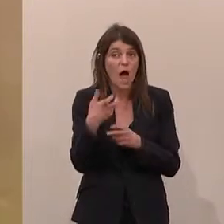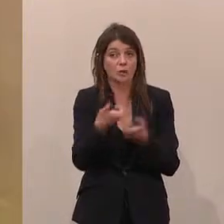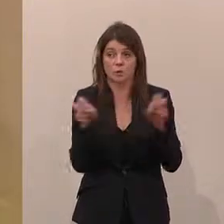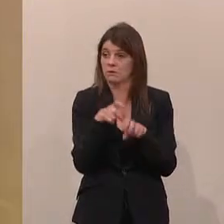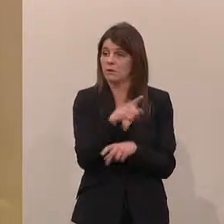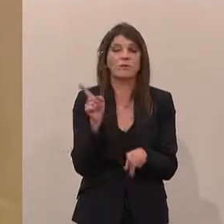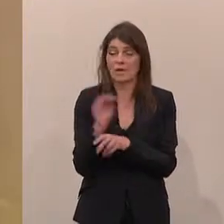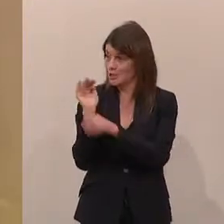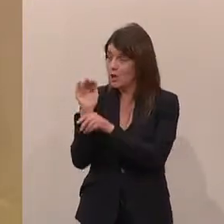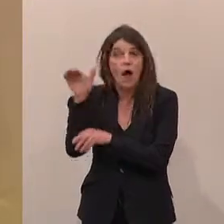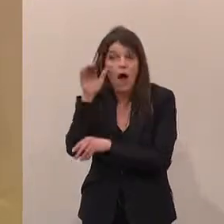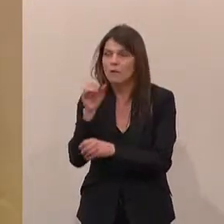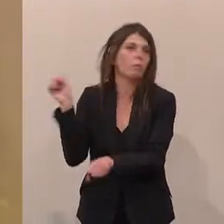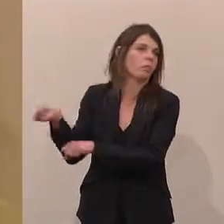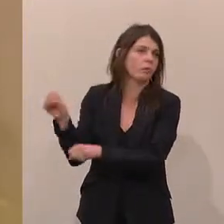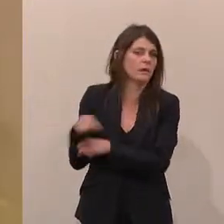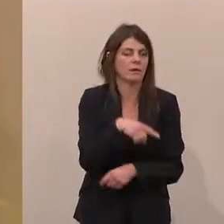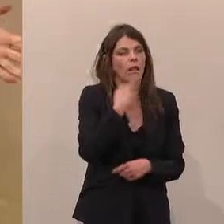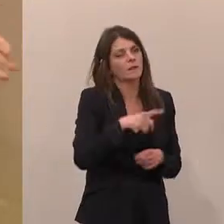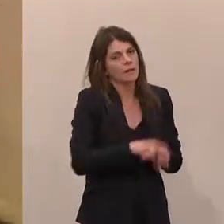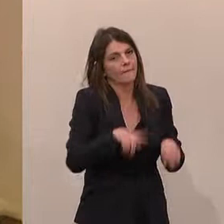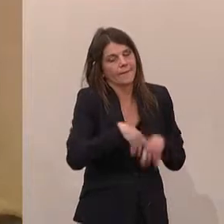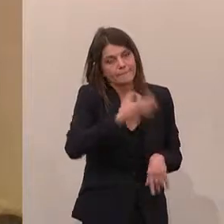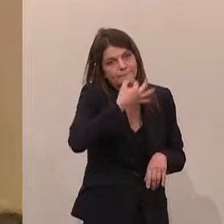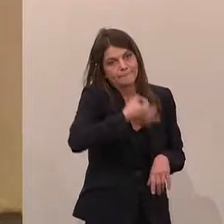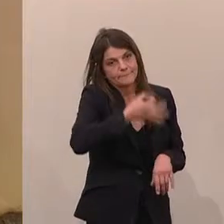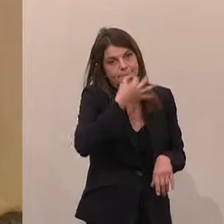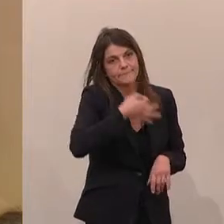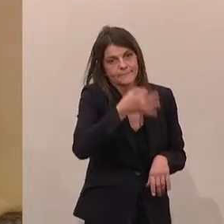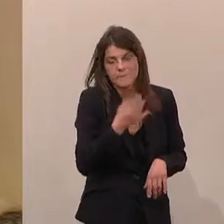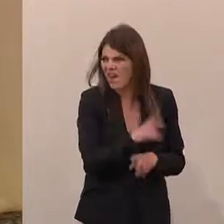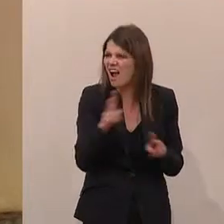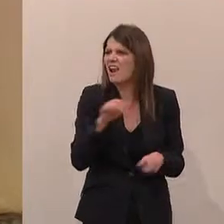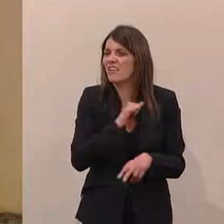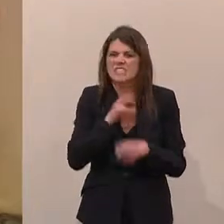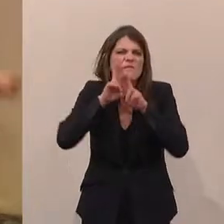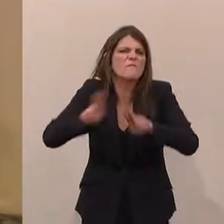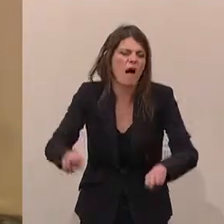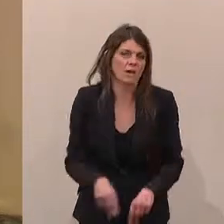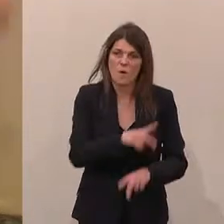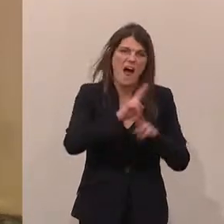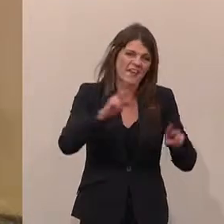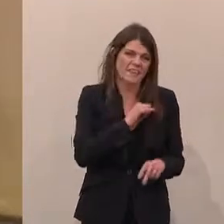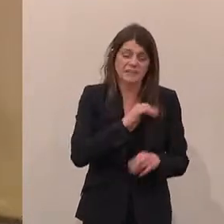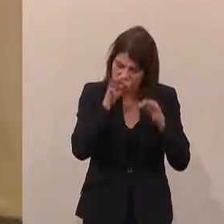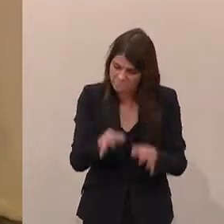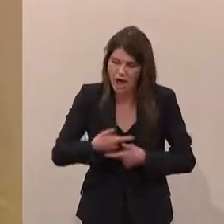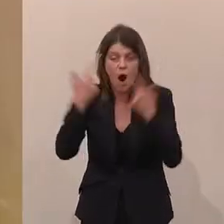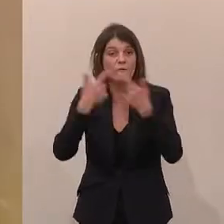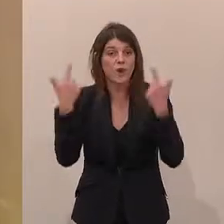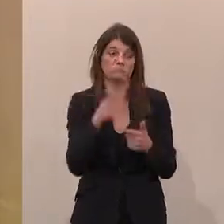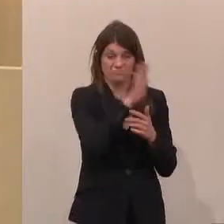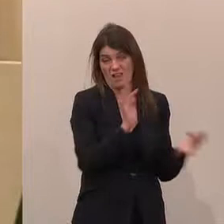die Zeugen sagen, und beten das runter, was Sie seit Monaten vorbereitet haben. Kein Interesse an Wahrheit, kein Interesse an Aufklärung. Das ist